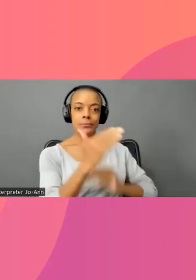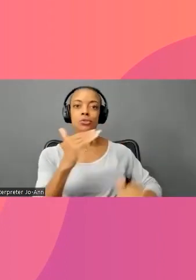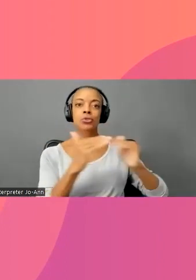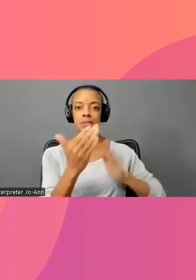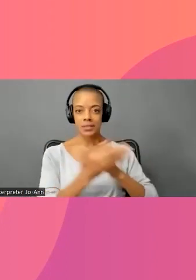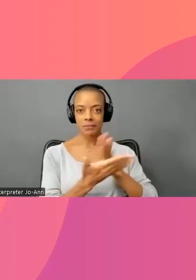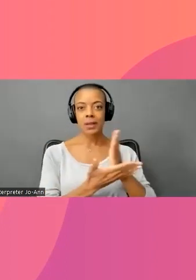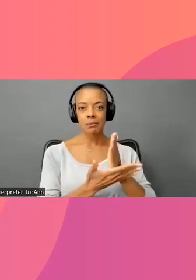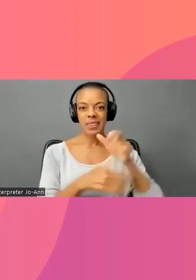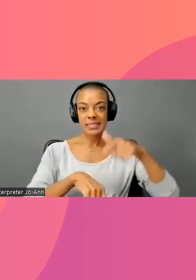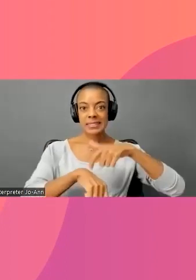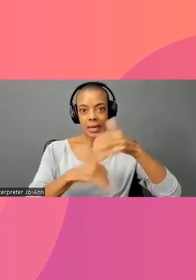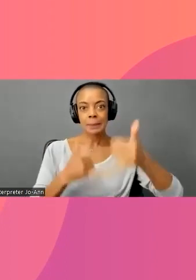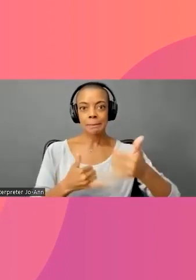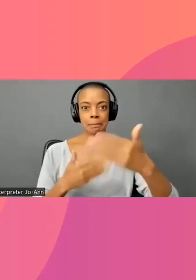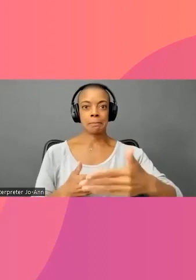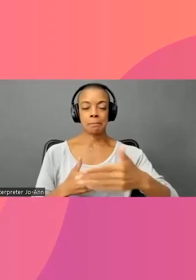internationale des personnes